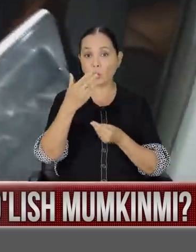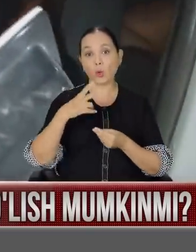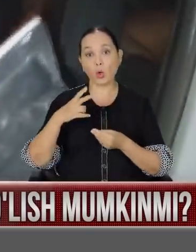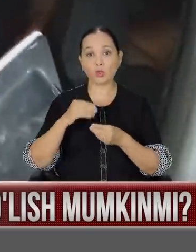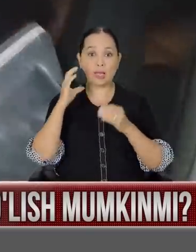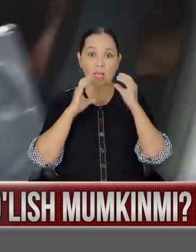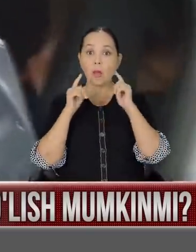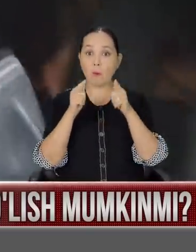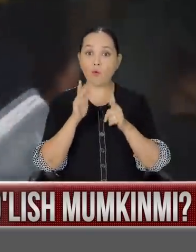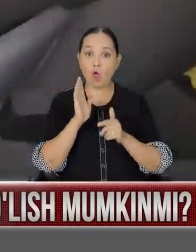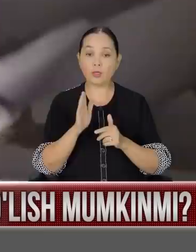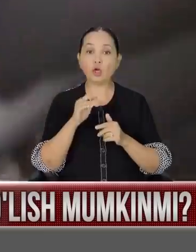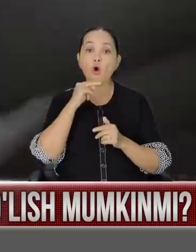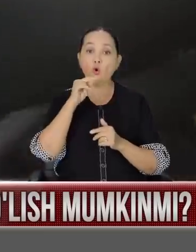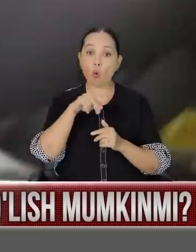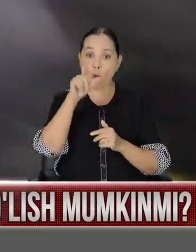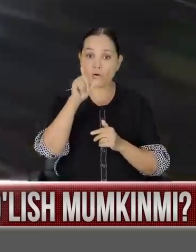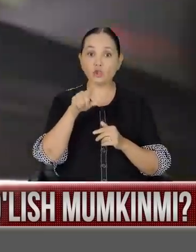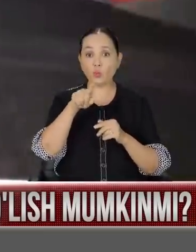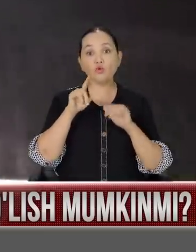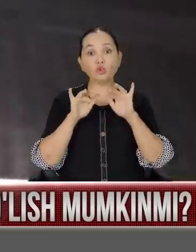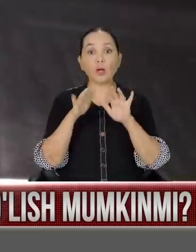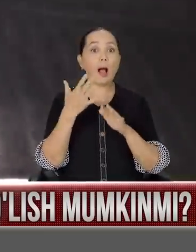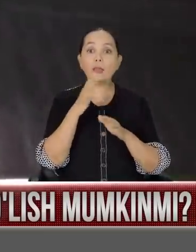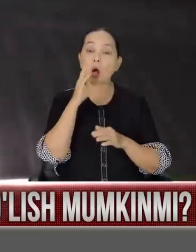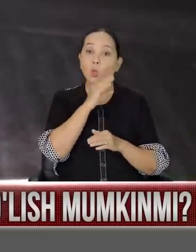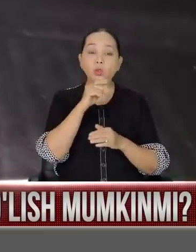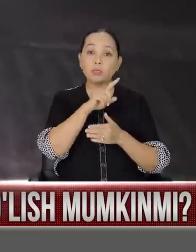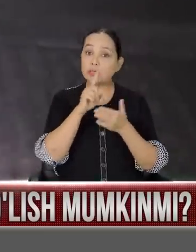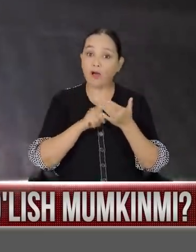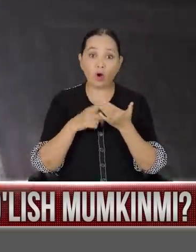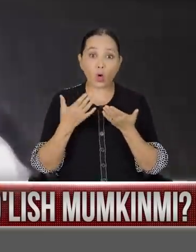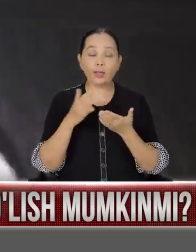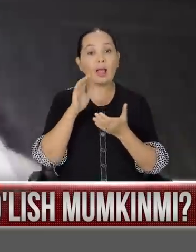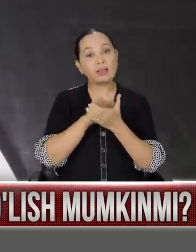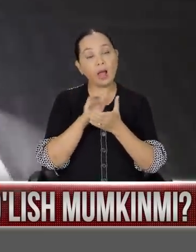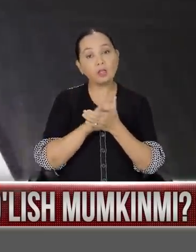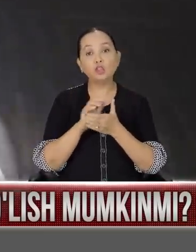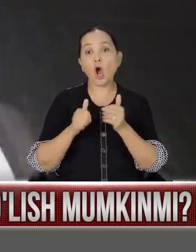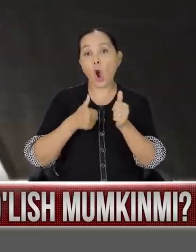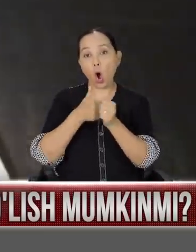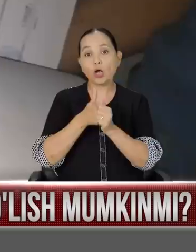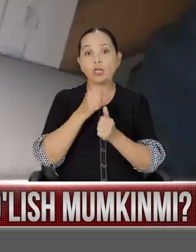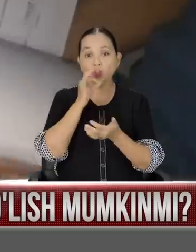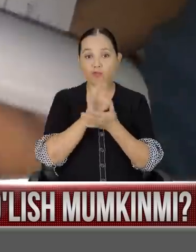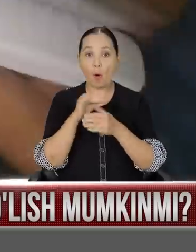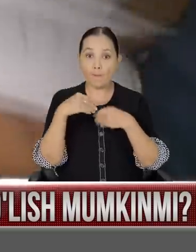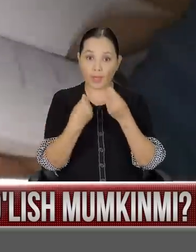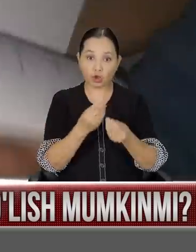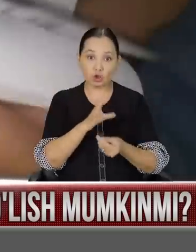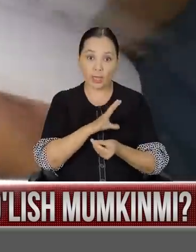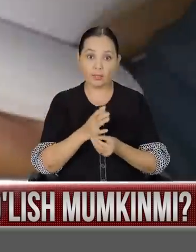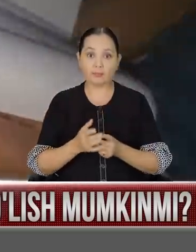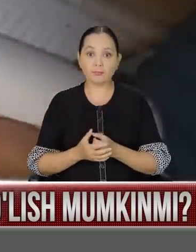qizi talaba bo'larmish. Gumonlanuvchini bu ishni qanday uddalaysiz degan savoliga esa tanishlarimiz orqali degan javobni berishgan